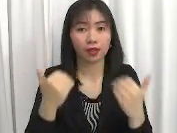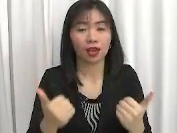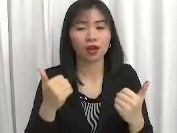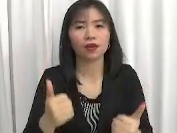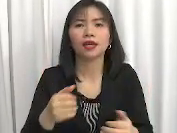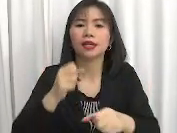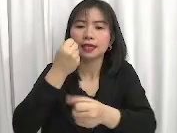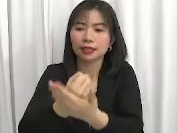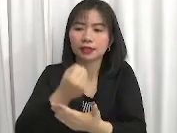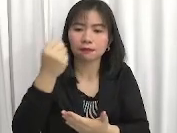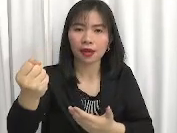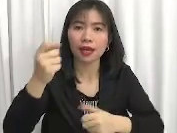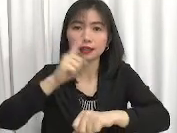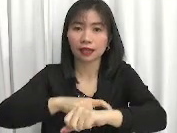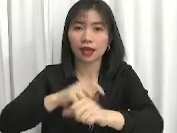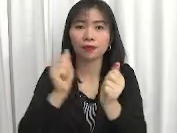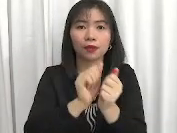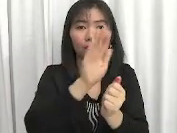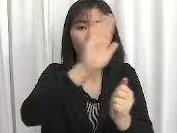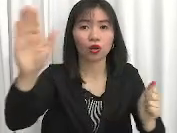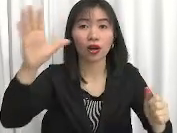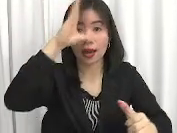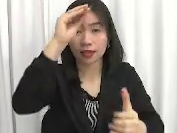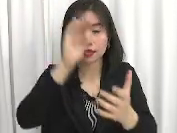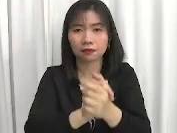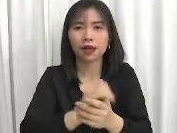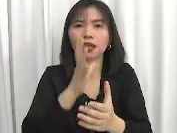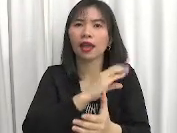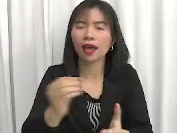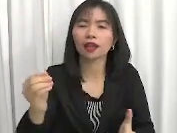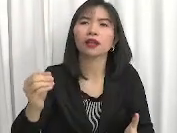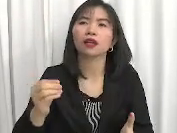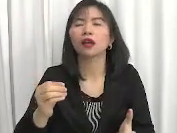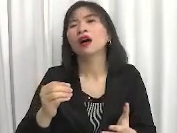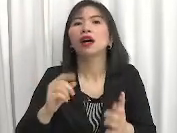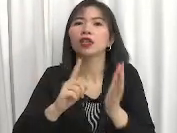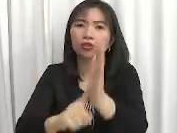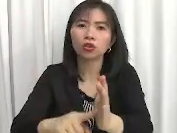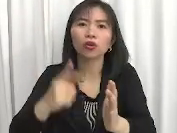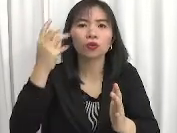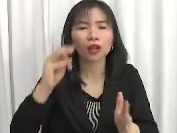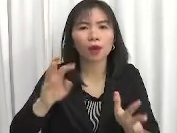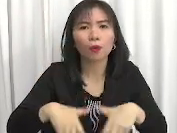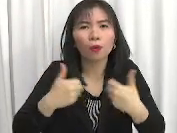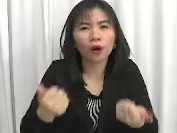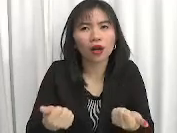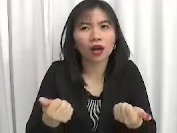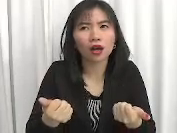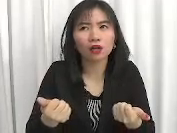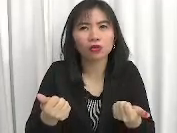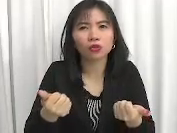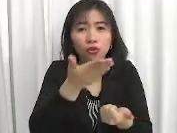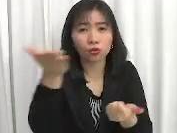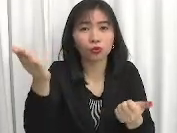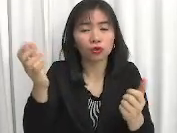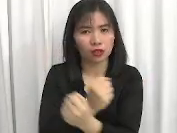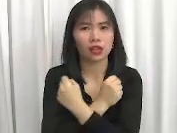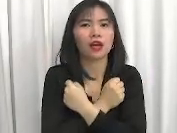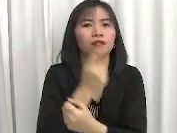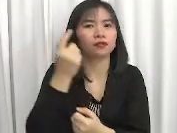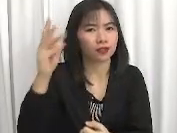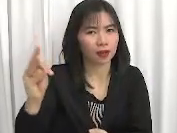them more kung ano yung mga gusto nila na nafe-feel nila yung pagmamahal niyo sa kanila. Amen. And speaking of Navso, gusto kong batiin